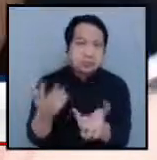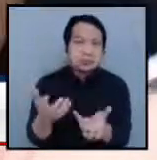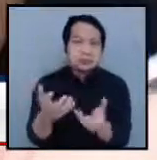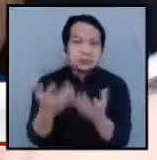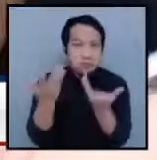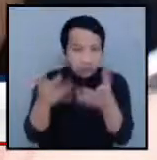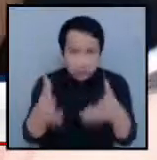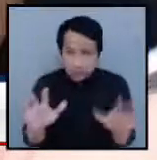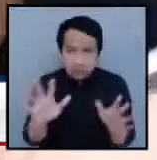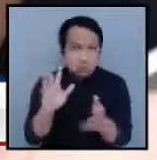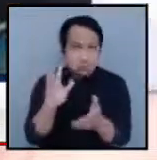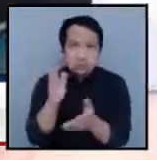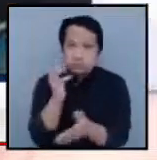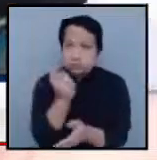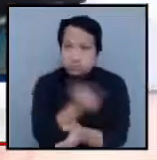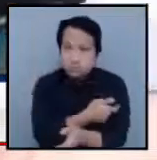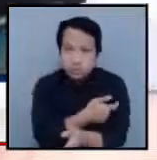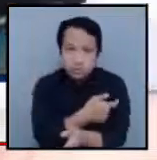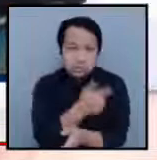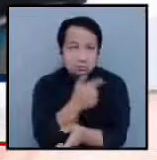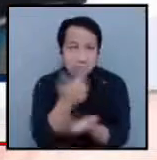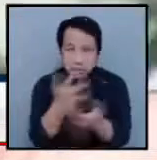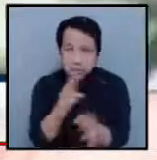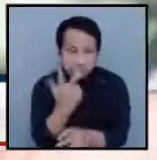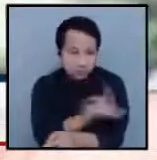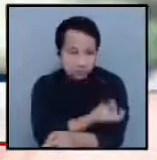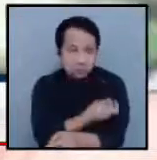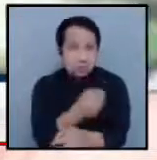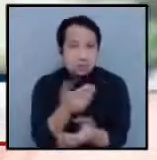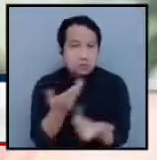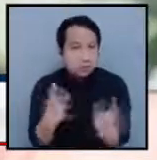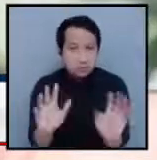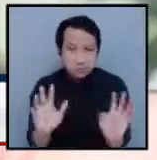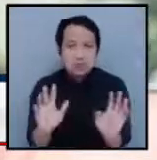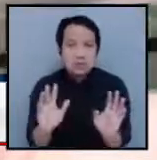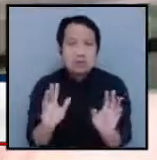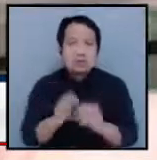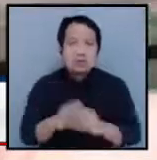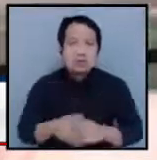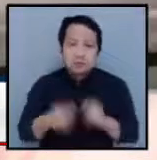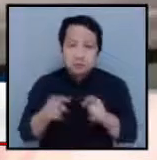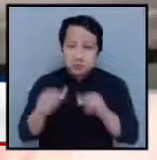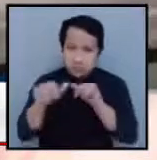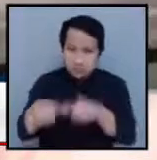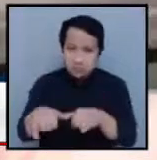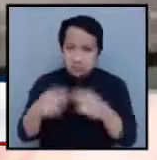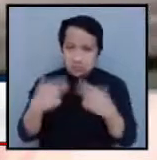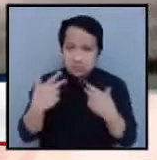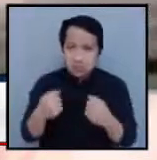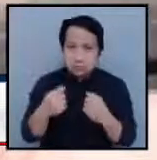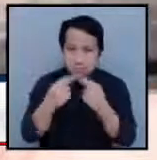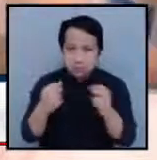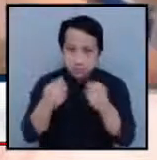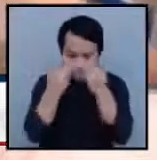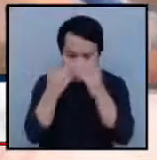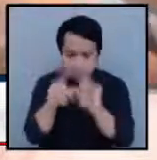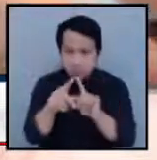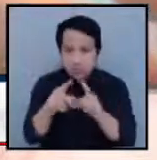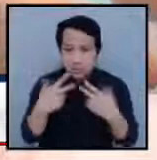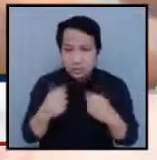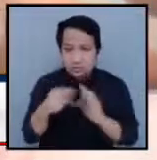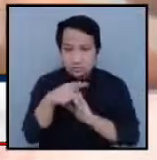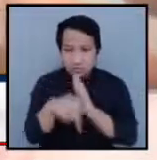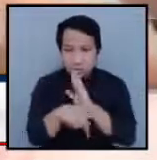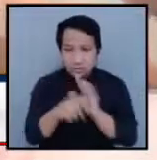you have been given the jab or the shot, no, maintain pa rin natin ang ating public health standard para hindi tayo